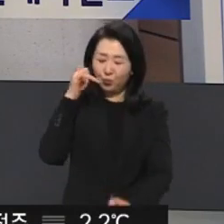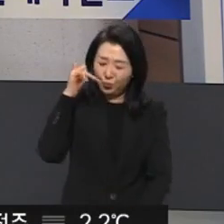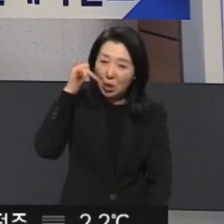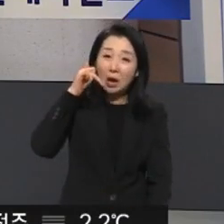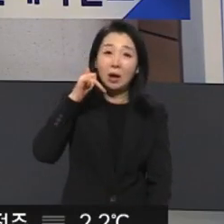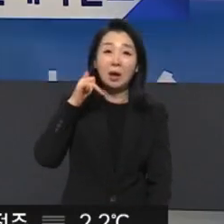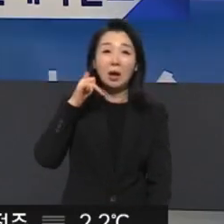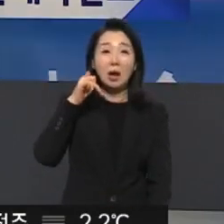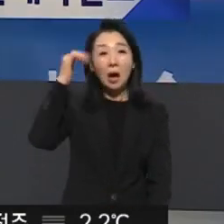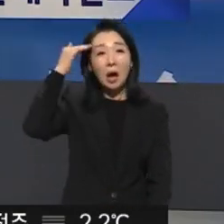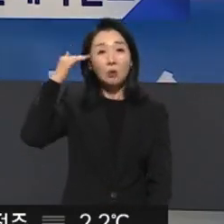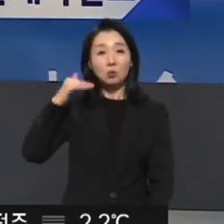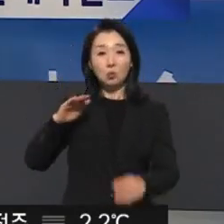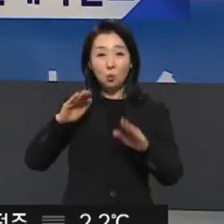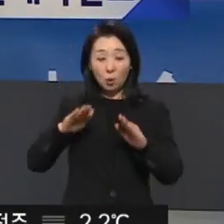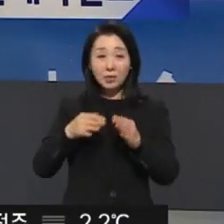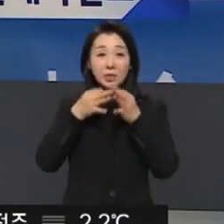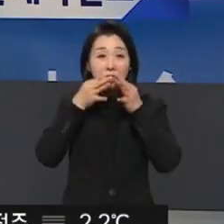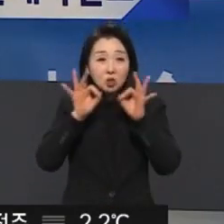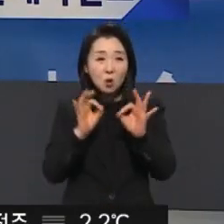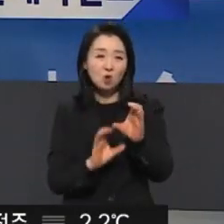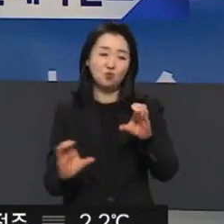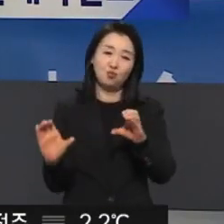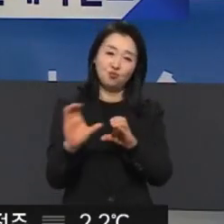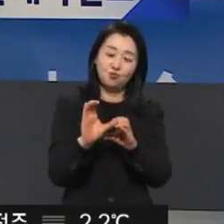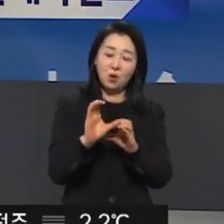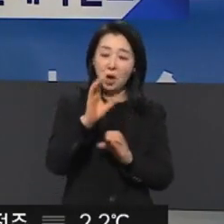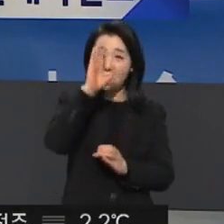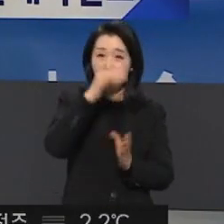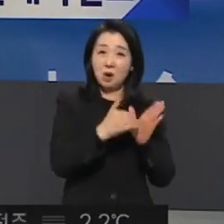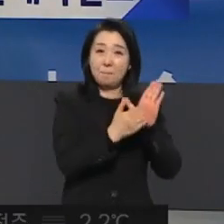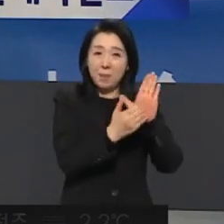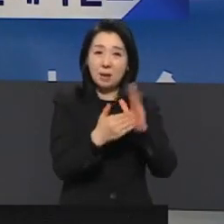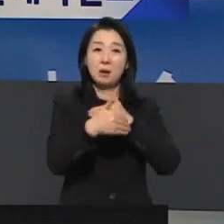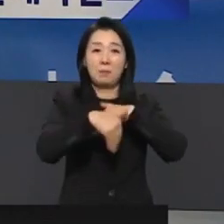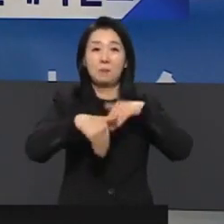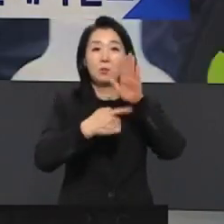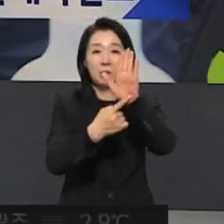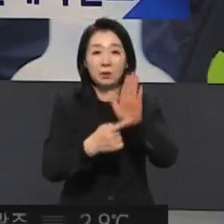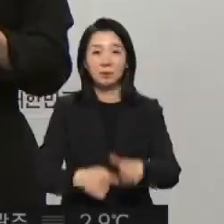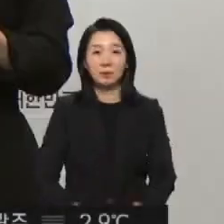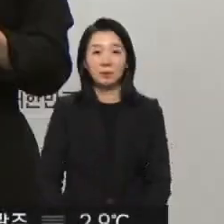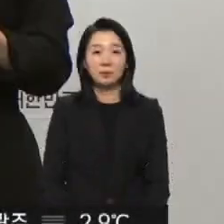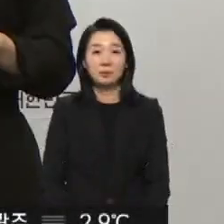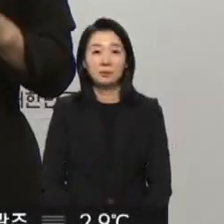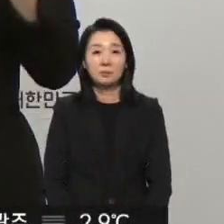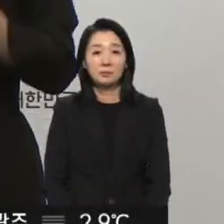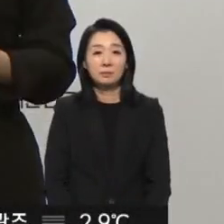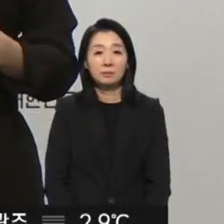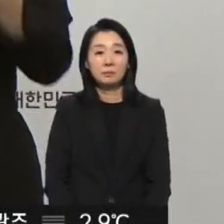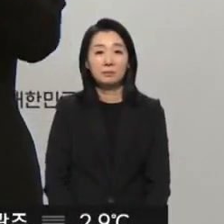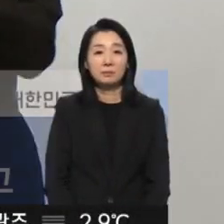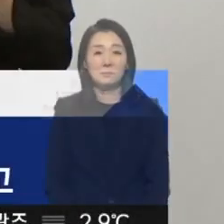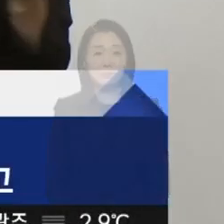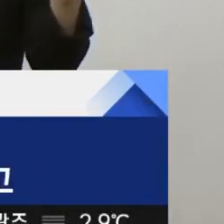있는데요. 우리 당국도 오는 금요일 추가 방역 대책을 발표할 계획입니다. 저희가 정부